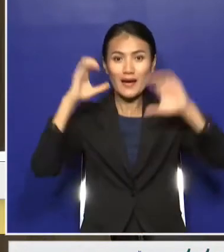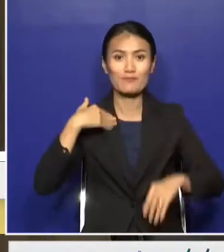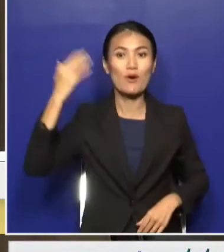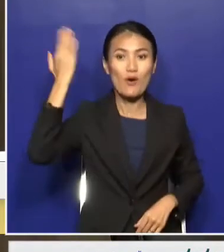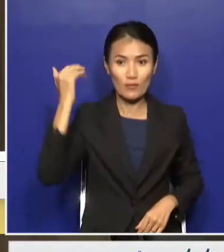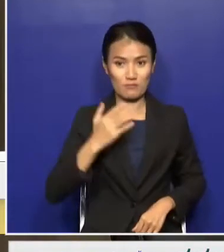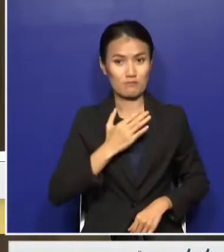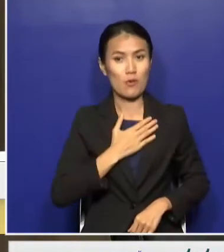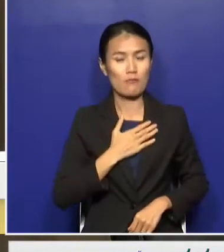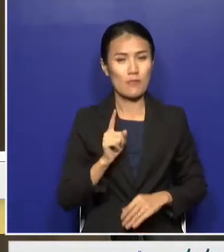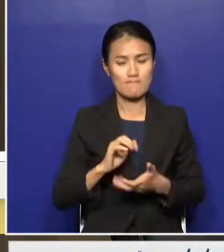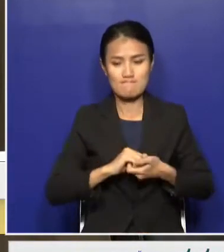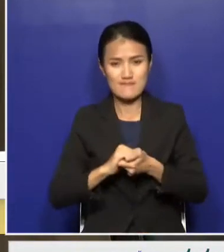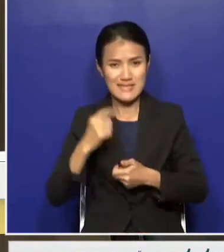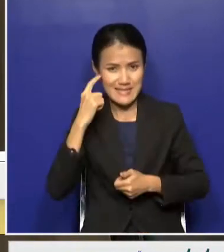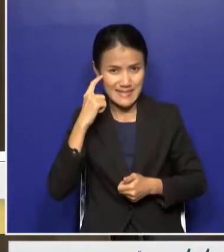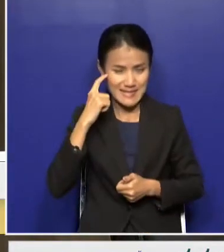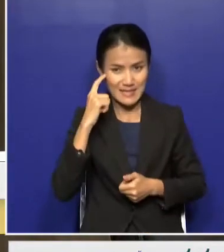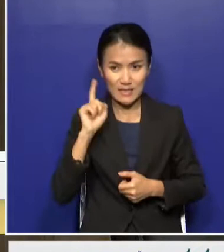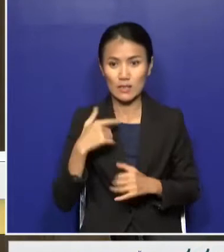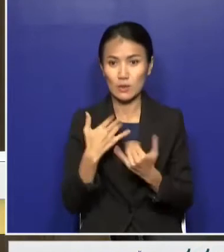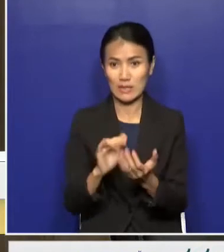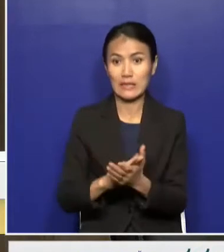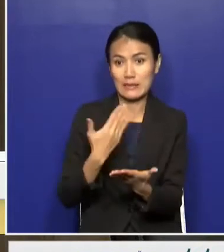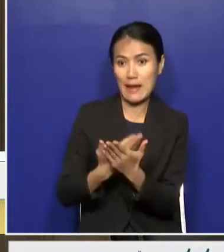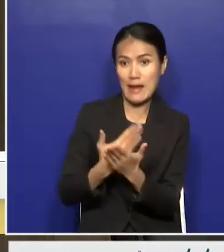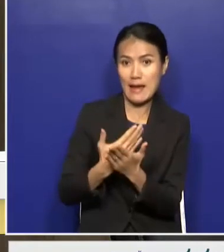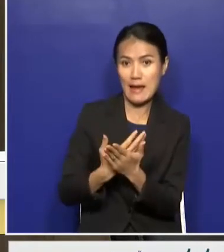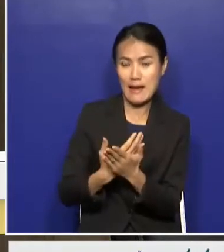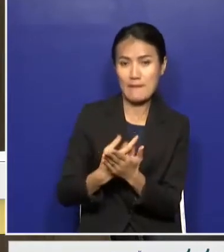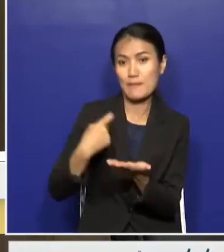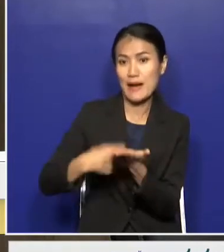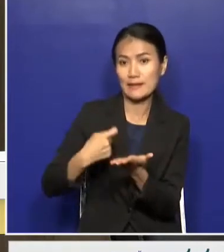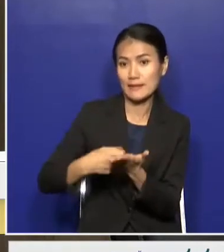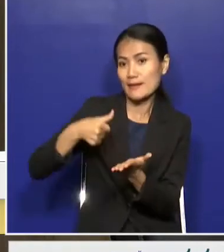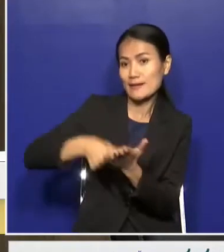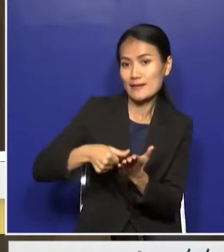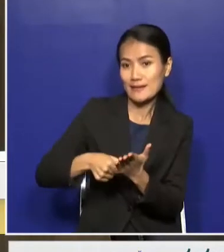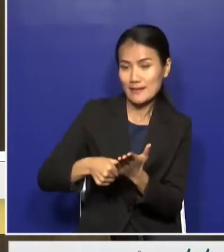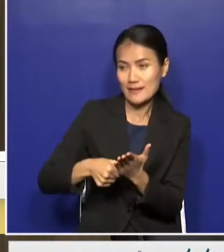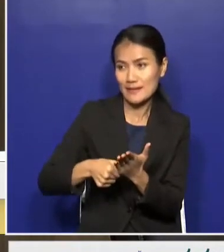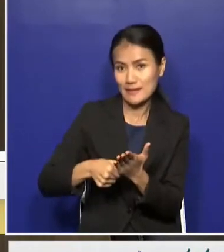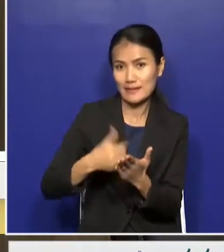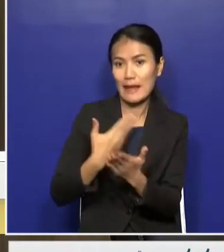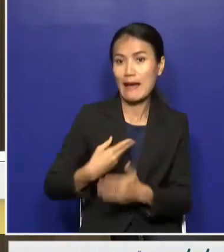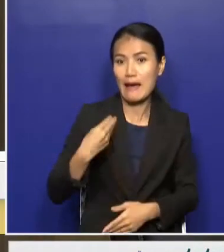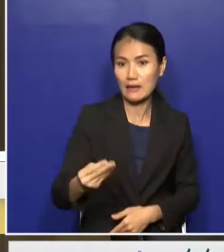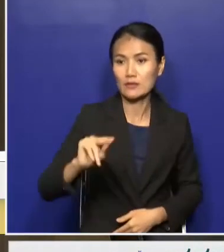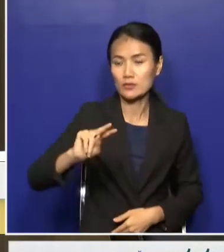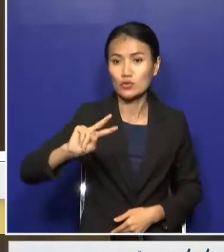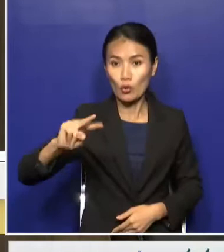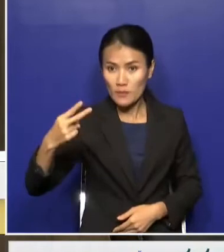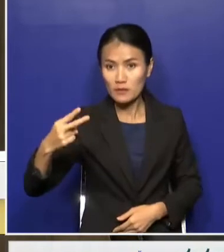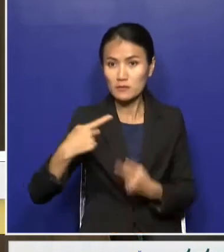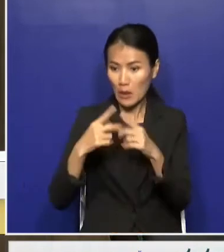พวกผมนั้นนะครับอย่างของมะลิเนี่ยเรารับจำนำถึง20ก็คือเวลา 20,000 นะครับไม่ใช่ 15,000 ตามนี้อะไรแต่ไง